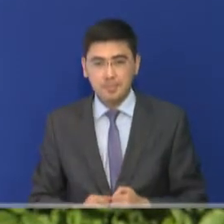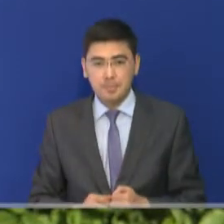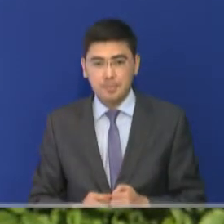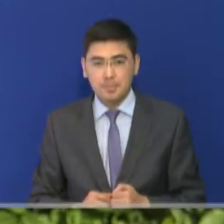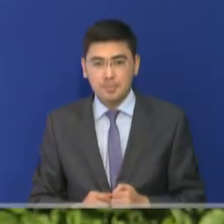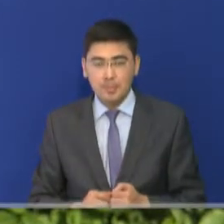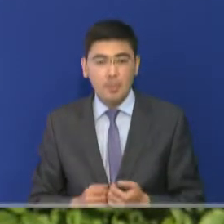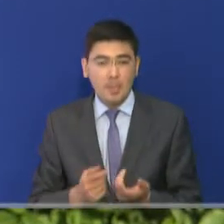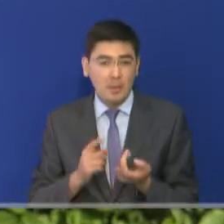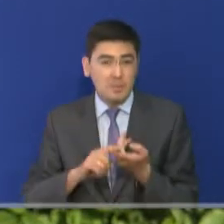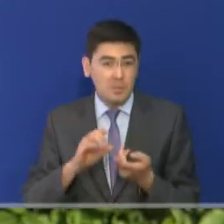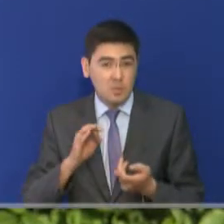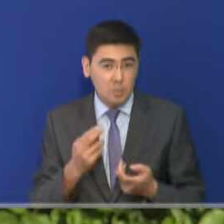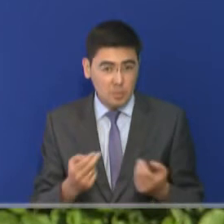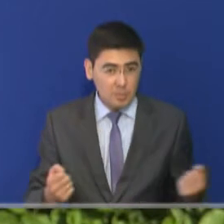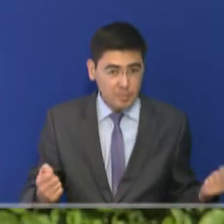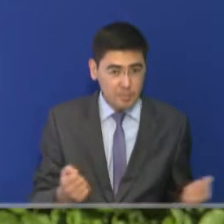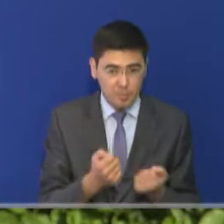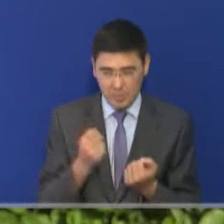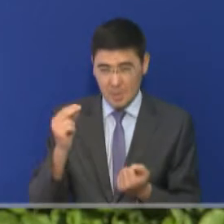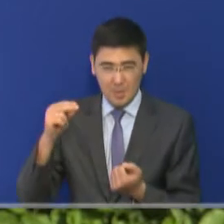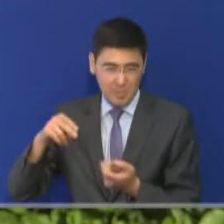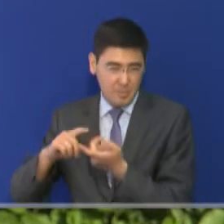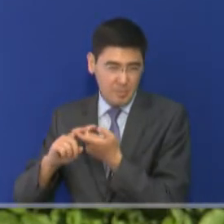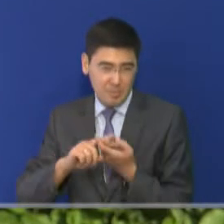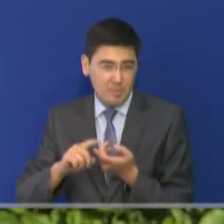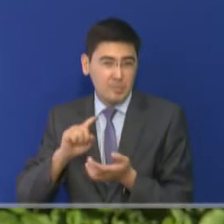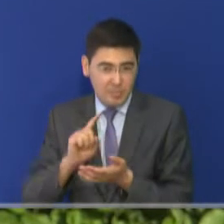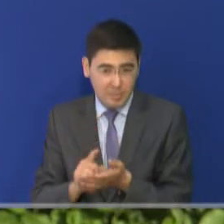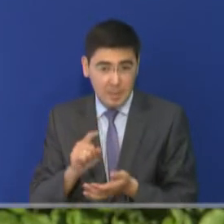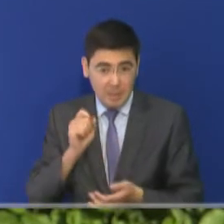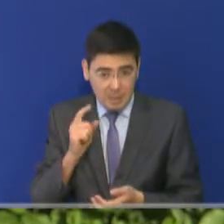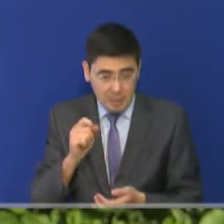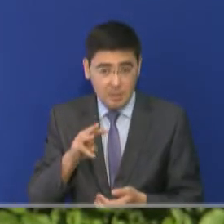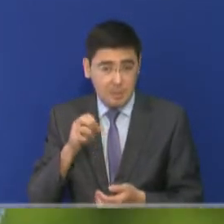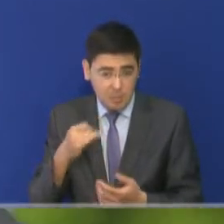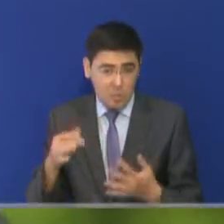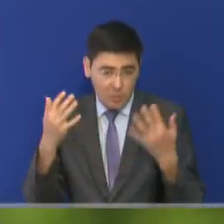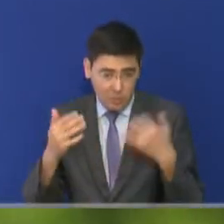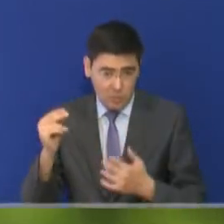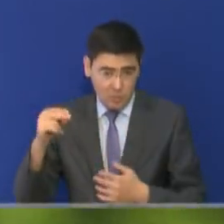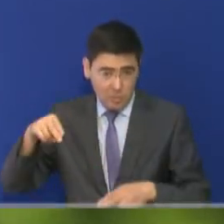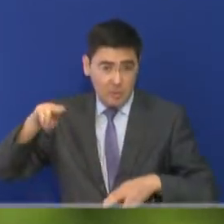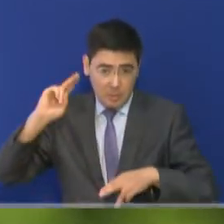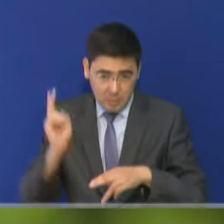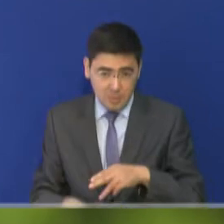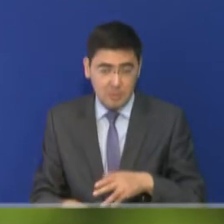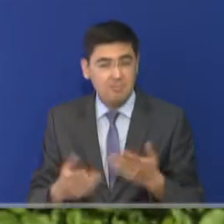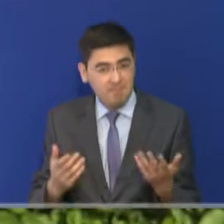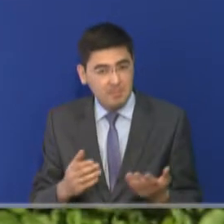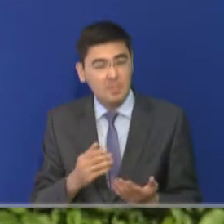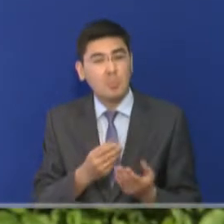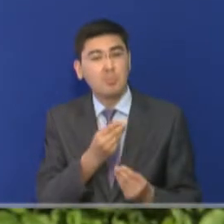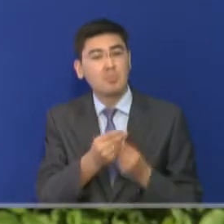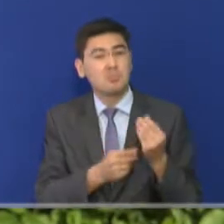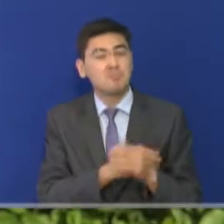Әлеуметтік қолдау төтенше жағдайға байланысты енгізілген. 11 мамырда Қазақстан бойынша төтенше жағдай аяқталды. Осыған байланысты әлеуметтік төлемді